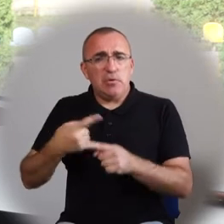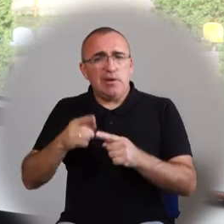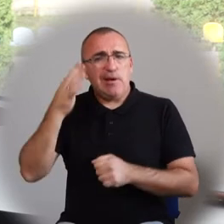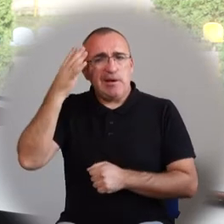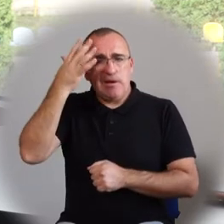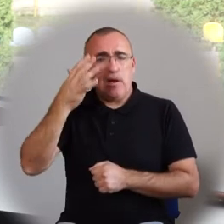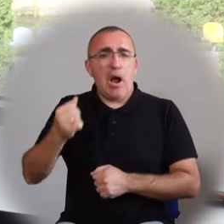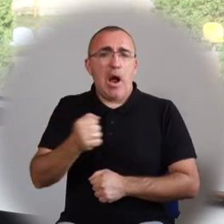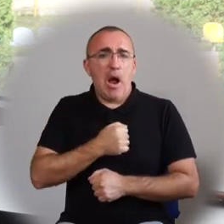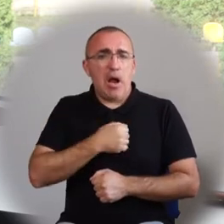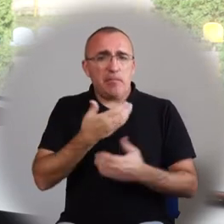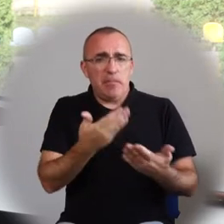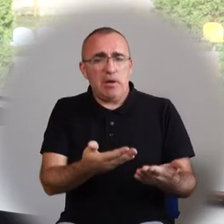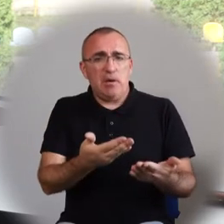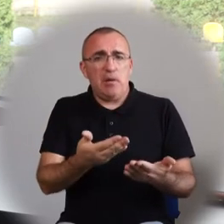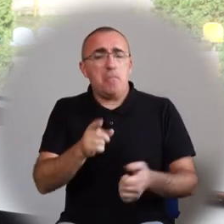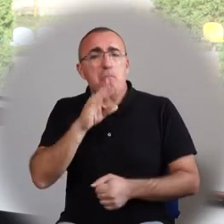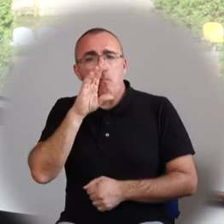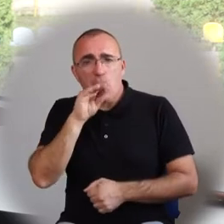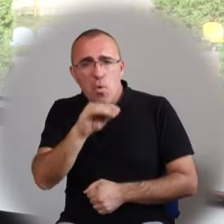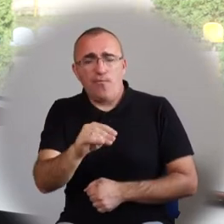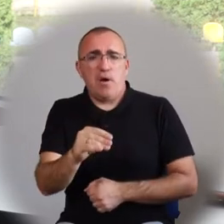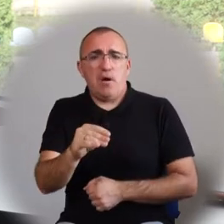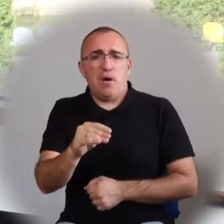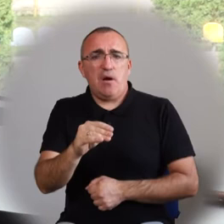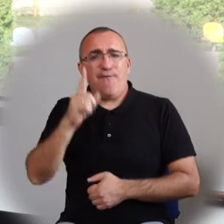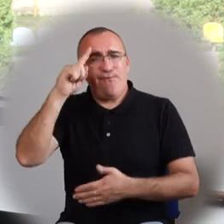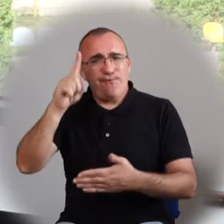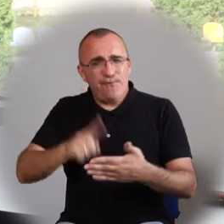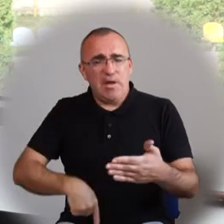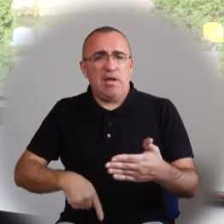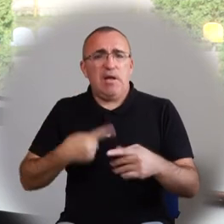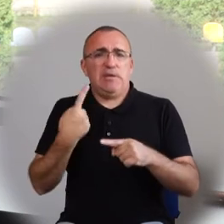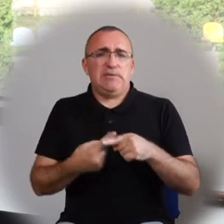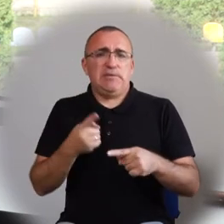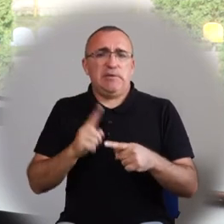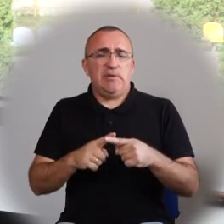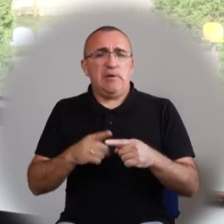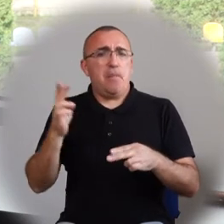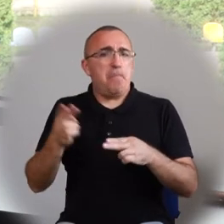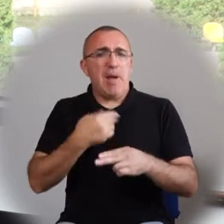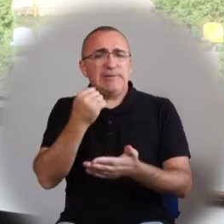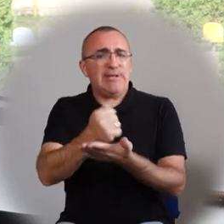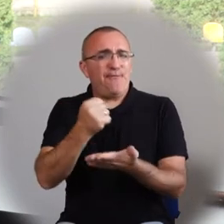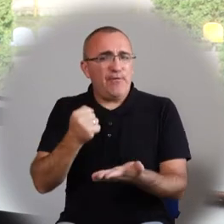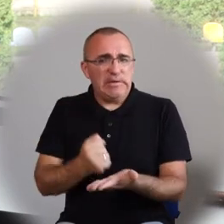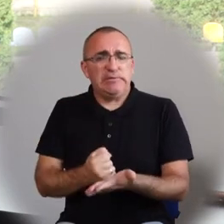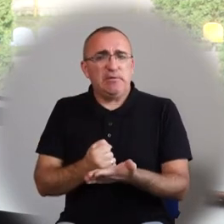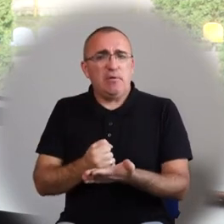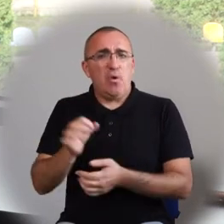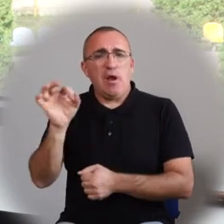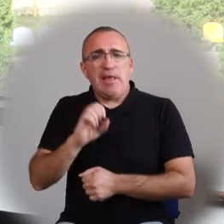Україну треба захищати, це ідеологія армія, це мова, це віра, це